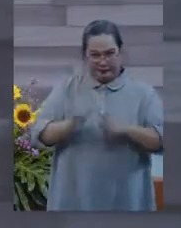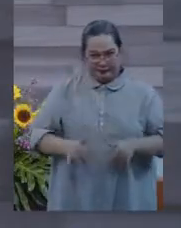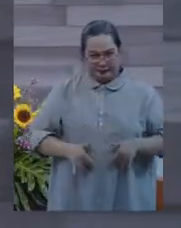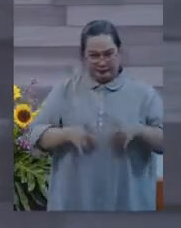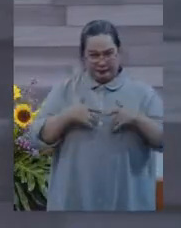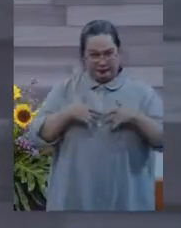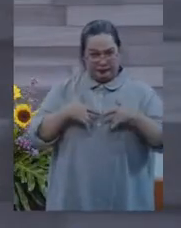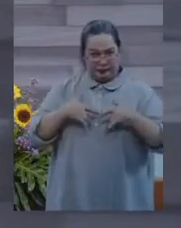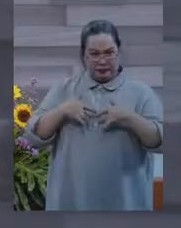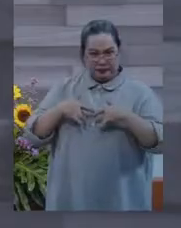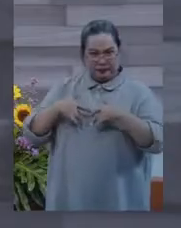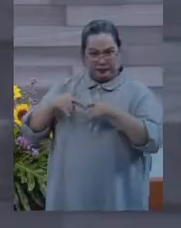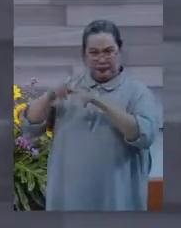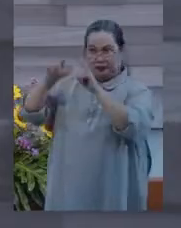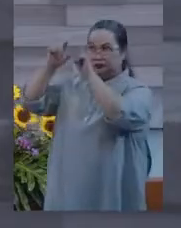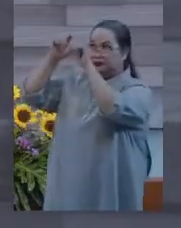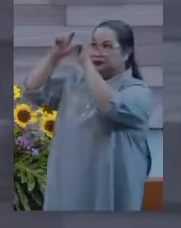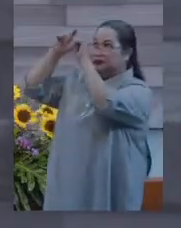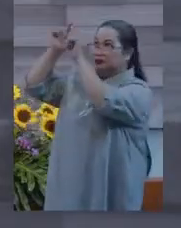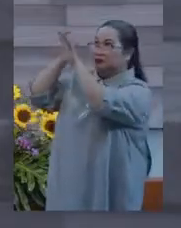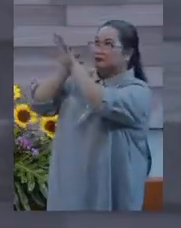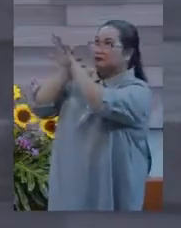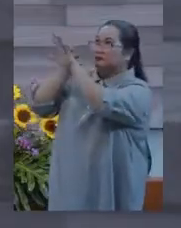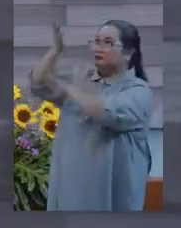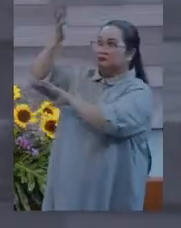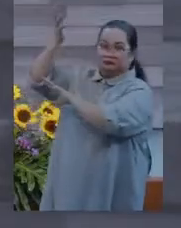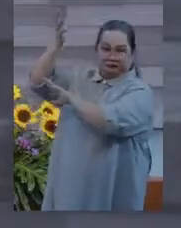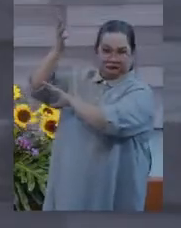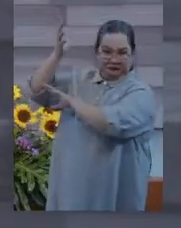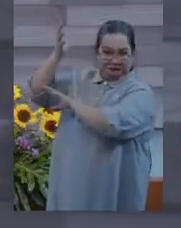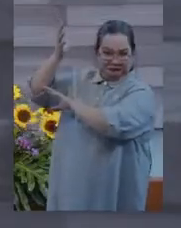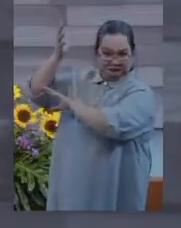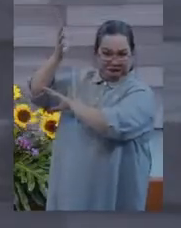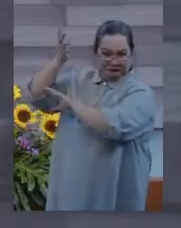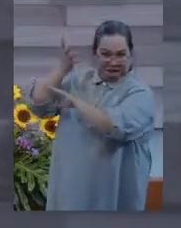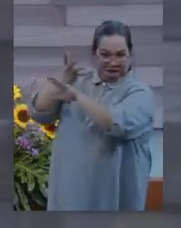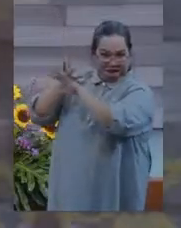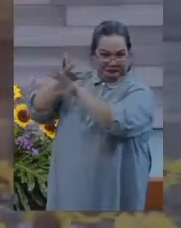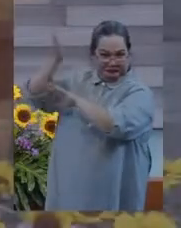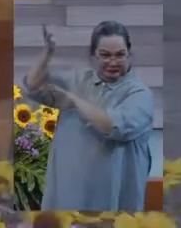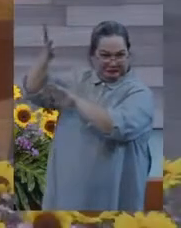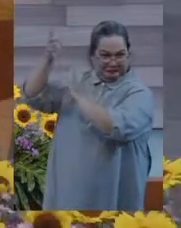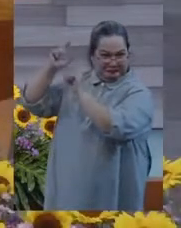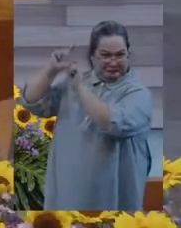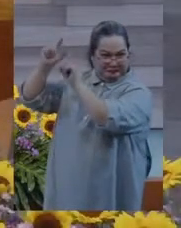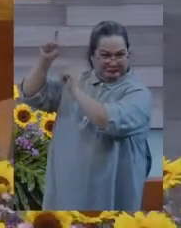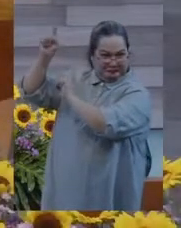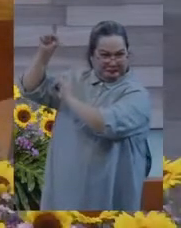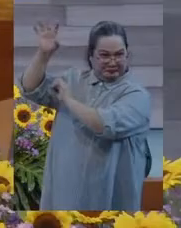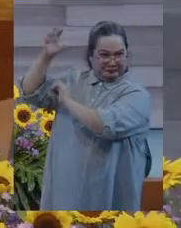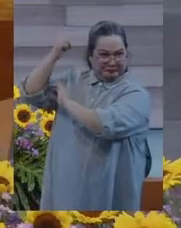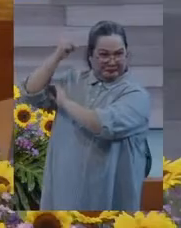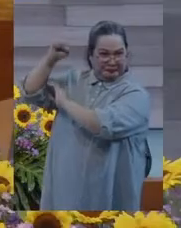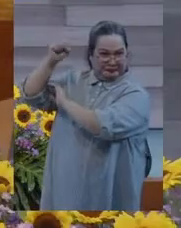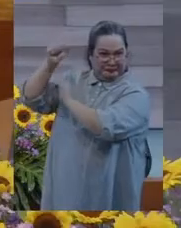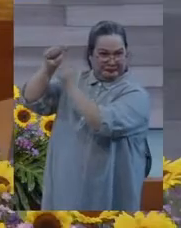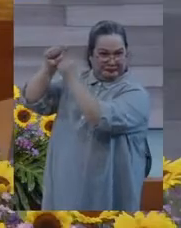They blaspheme the glorious one, sabi dito. Ang ibig sabihin nito ay sila